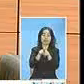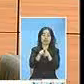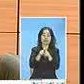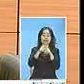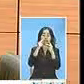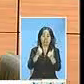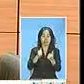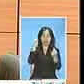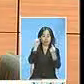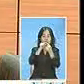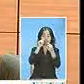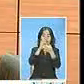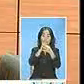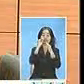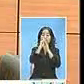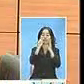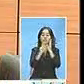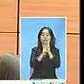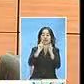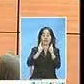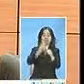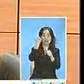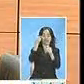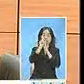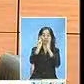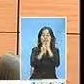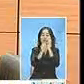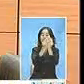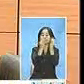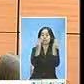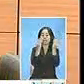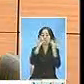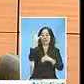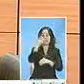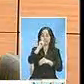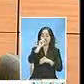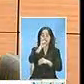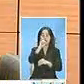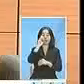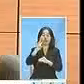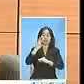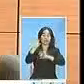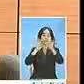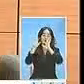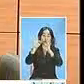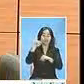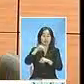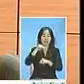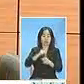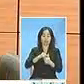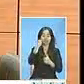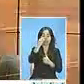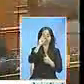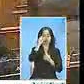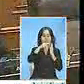ารมณ์ที่เกิดรัฐธรรมนูญแบบนี้แล้วก็ที่มาของสว.สรรหาแบบนี้ซึ่งตรงนี้ผมคิดว่าท่านสุ